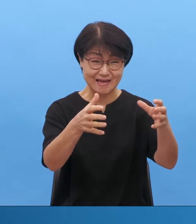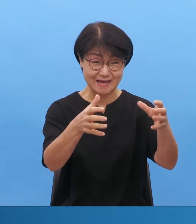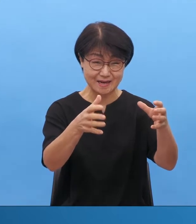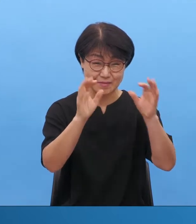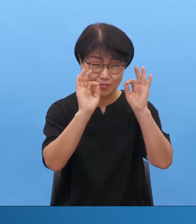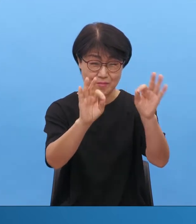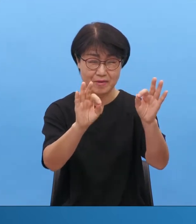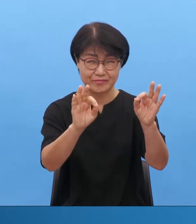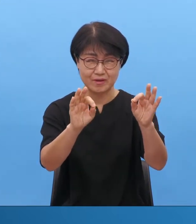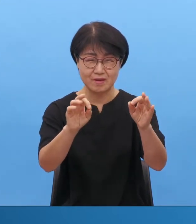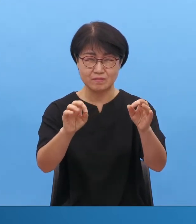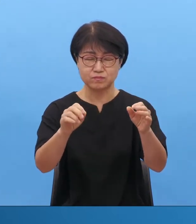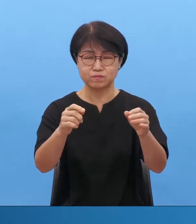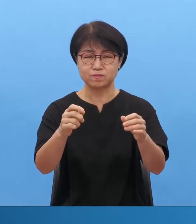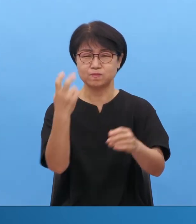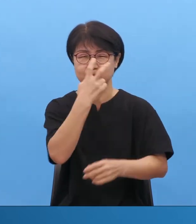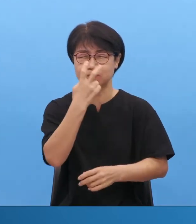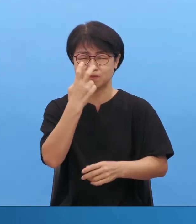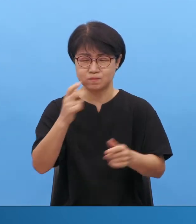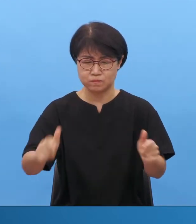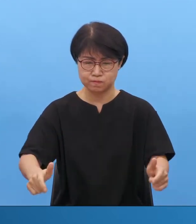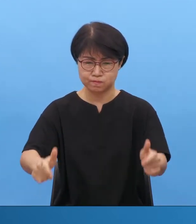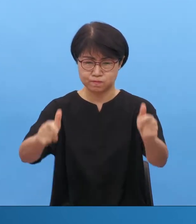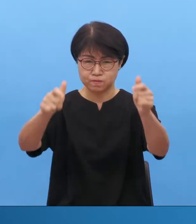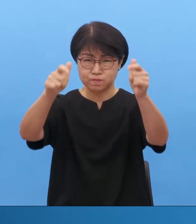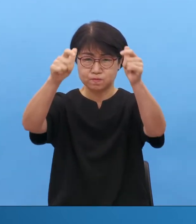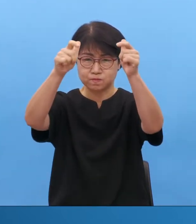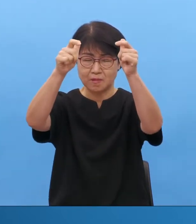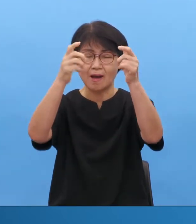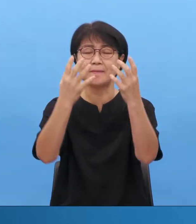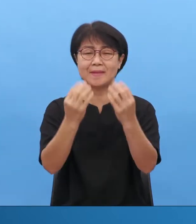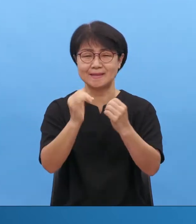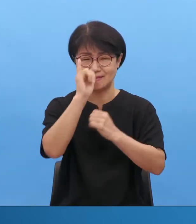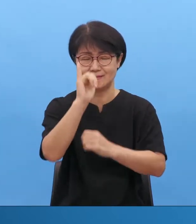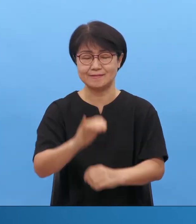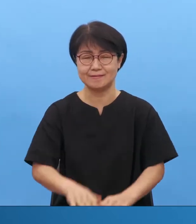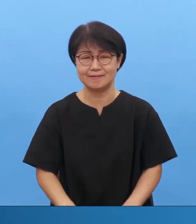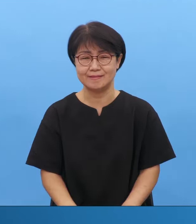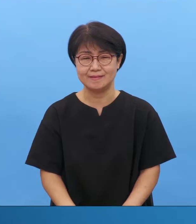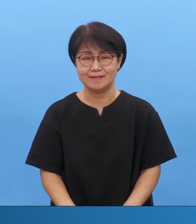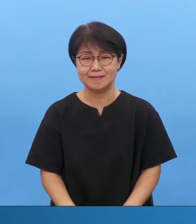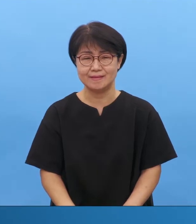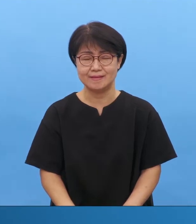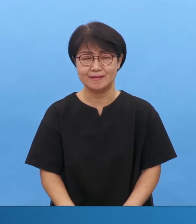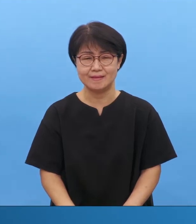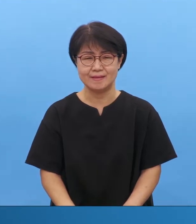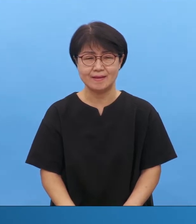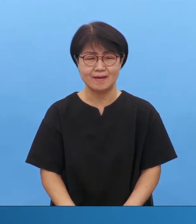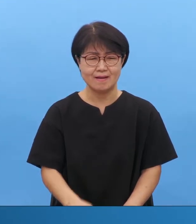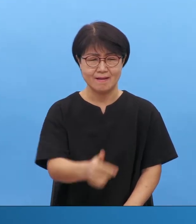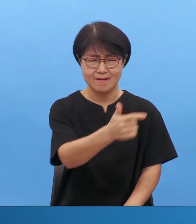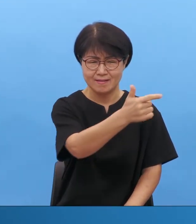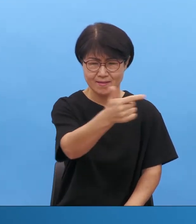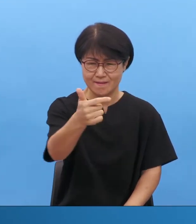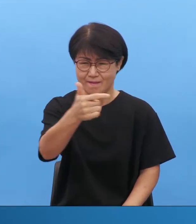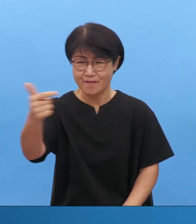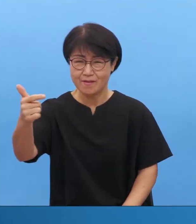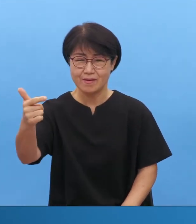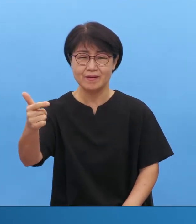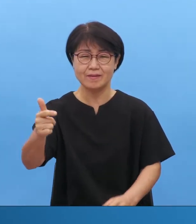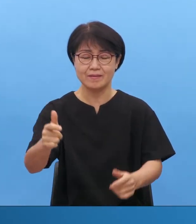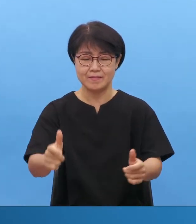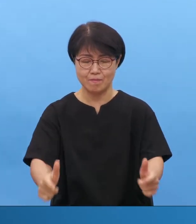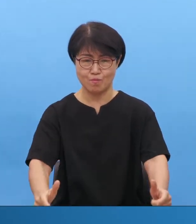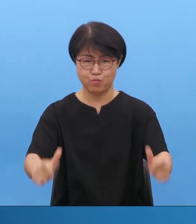in Israel, there are a lot of watchtowers. 크게 망대들을 이렇게 세운 겁니다. They raised up many great